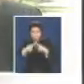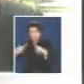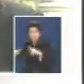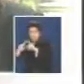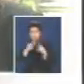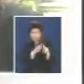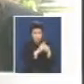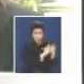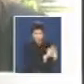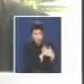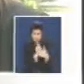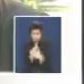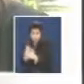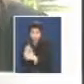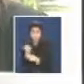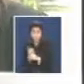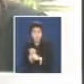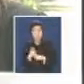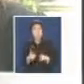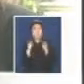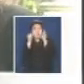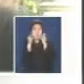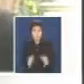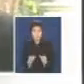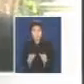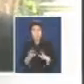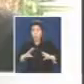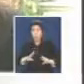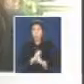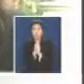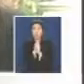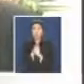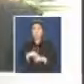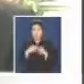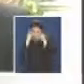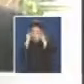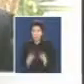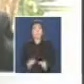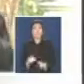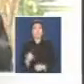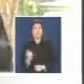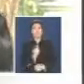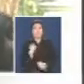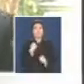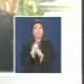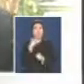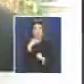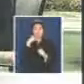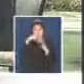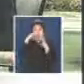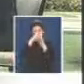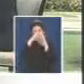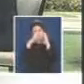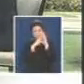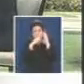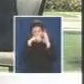ทรวงนั้นมาจะตัดสินใจเรียกว่าเป็นเอกภาพนะคะเพื่ออะไรก็เพื่อตั้งแต่ต้นน้ำกลางน้ำปลาย